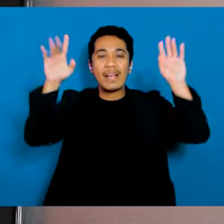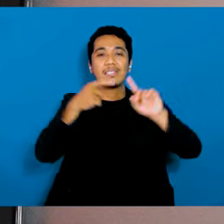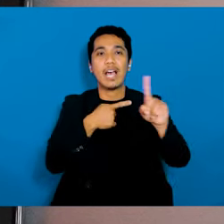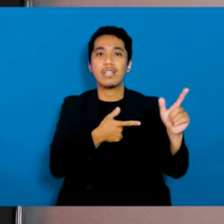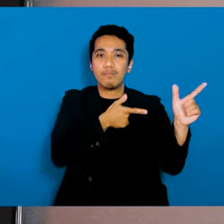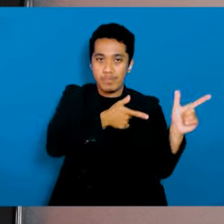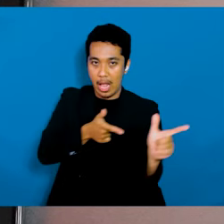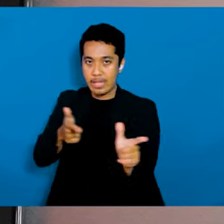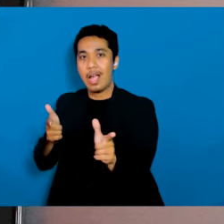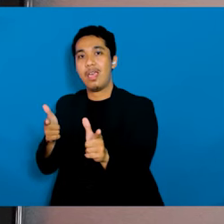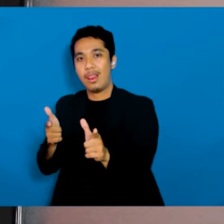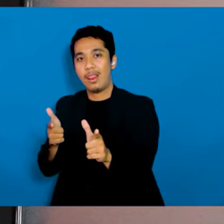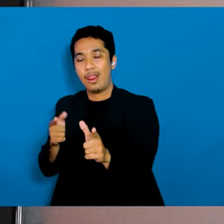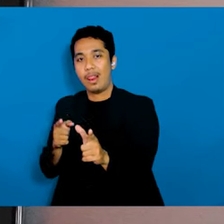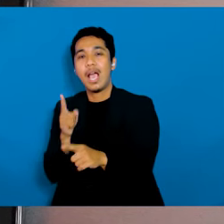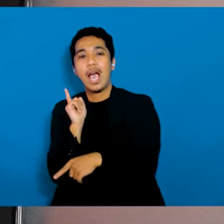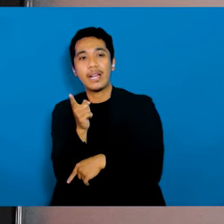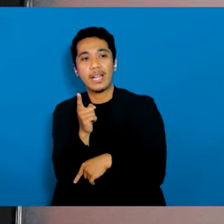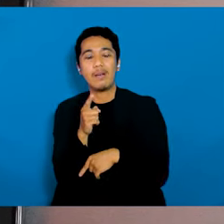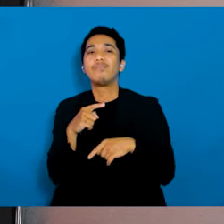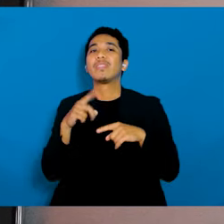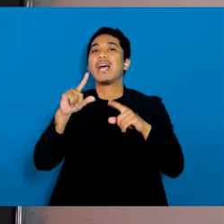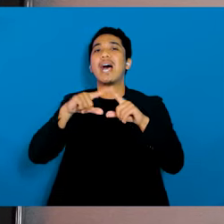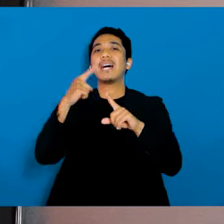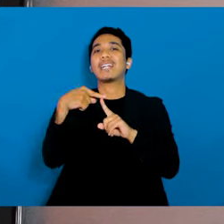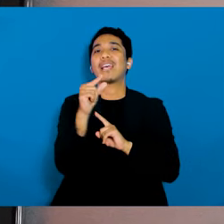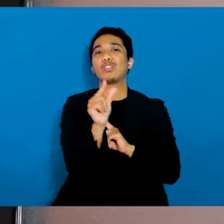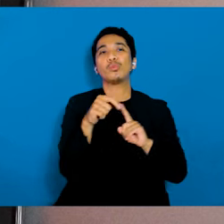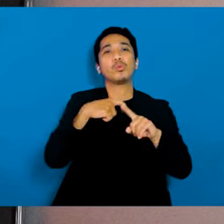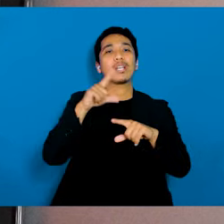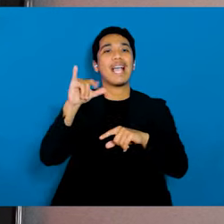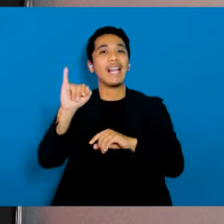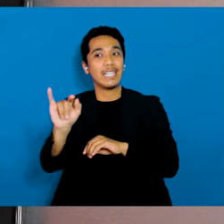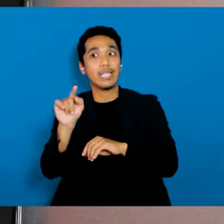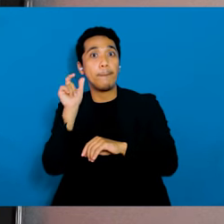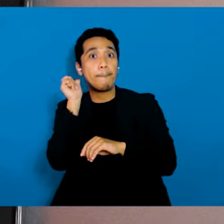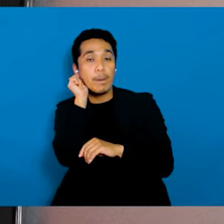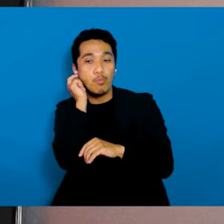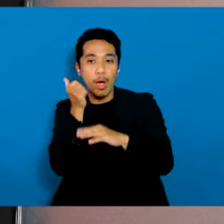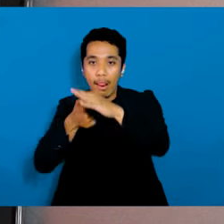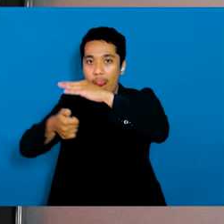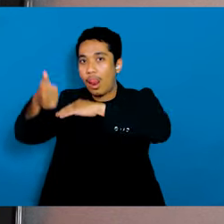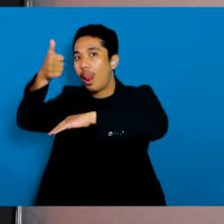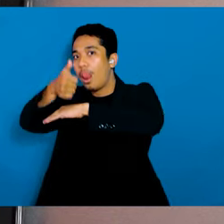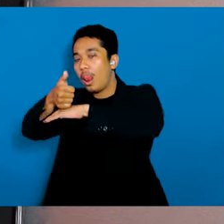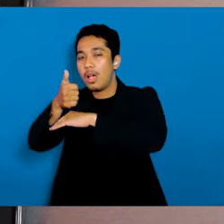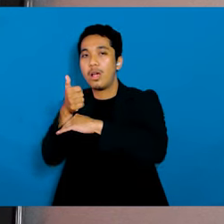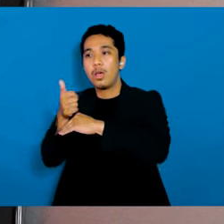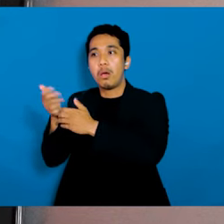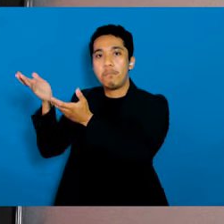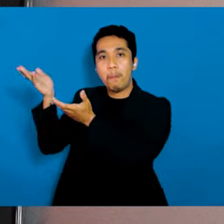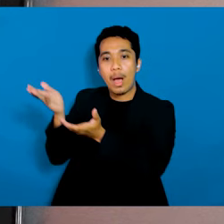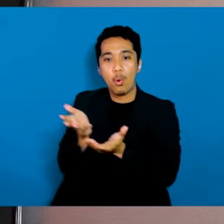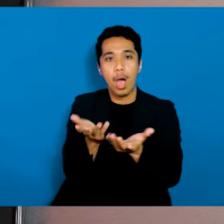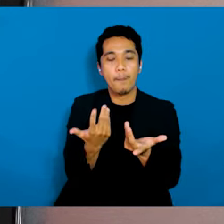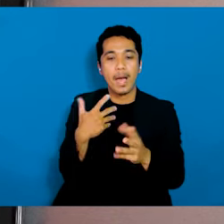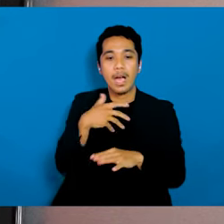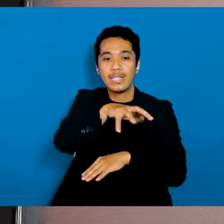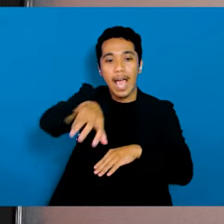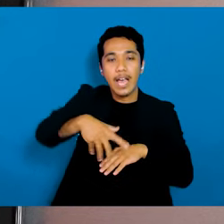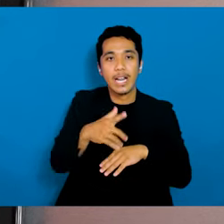jadi dari penjajahan ya. Bahkan ada Ratu Kalinyamat, ini ratu pertama kali yang perempuan dan bisa